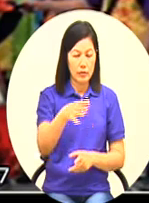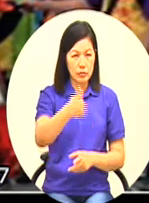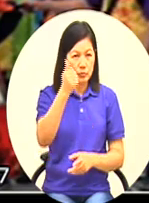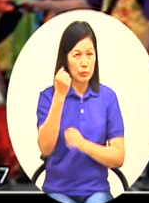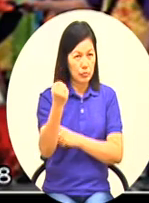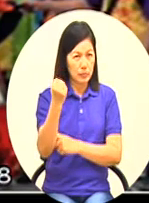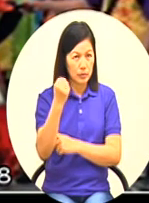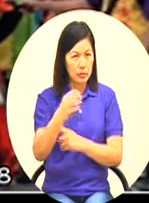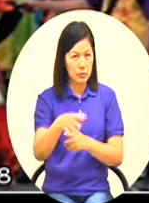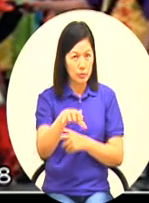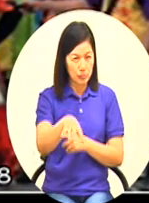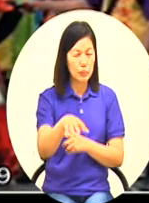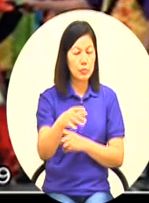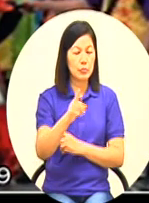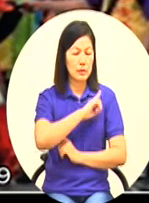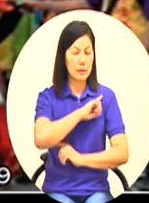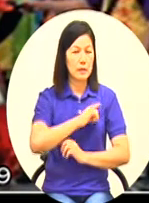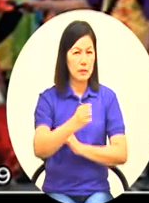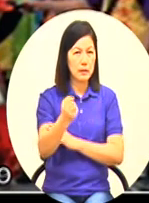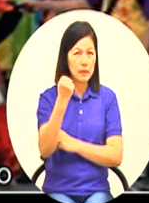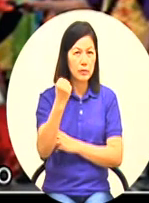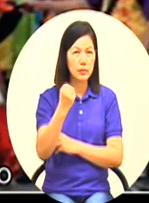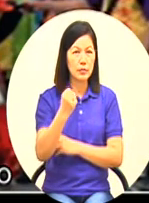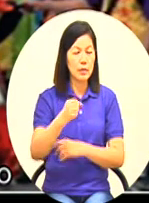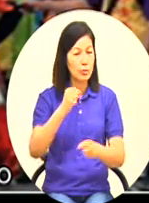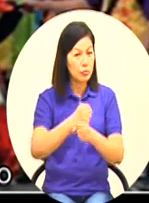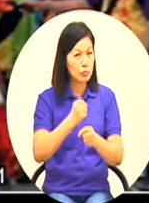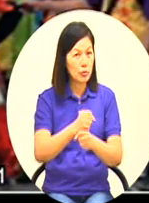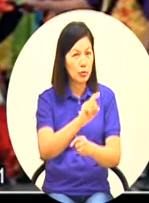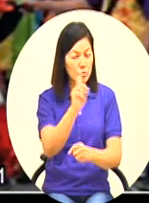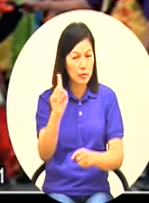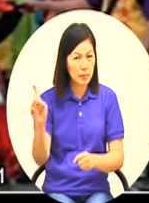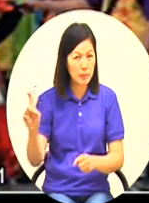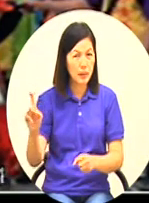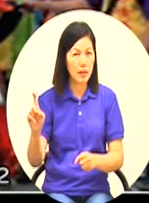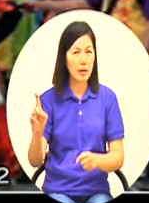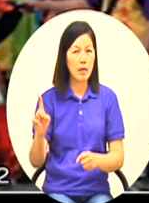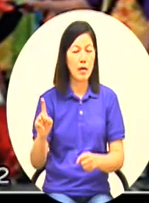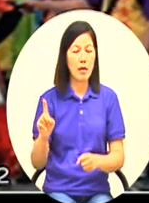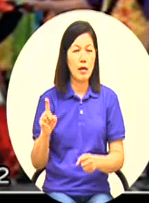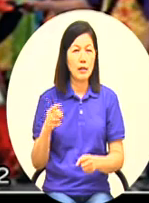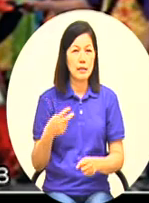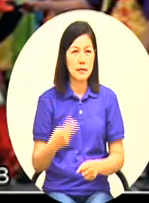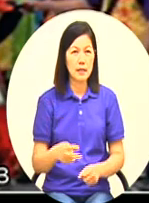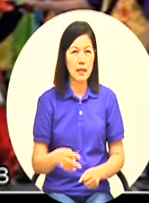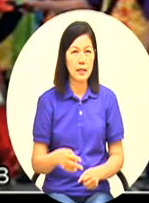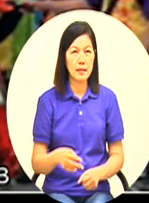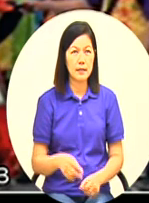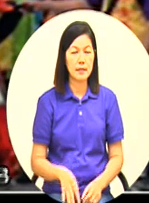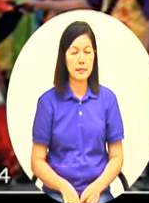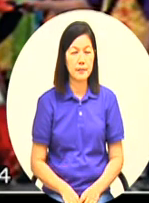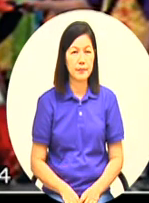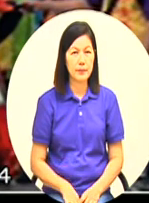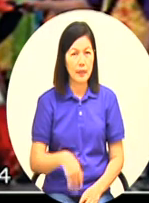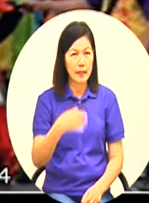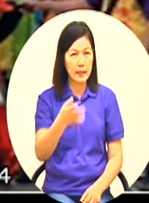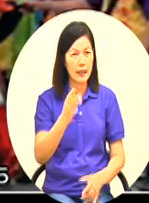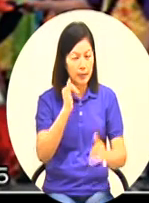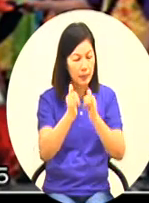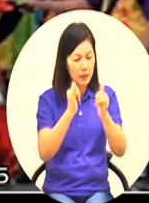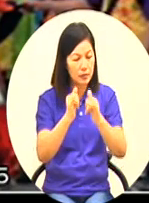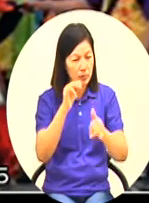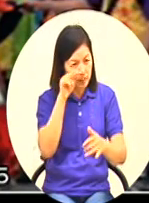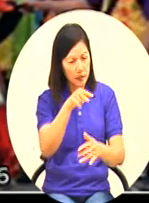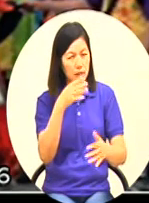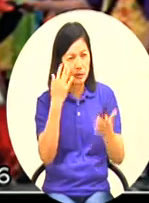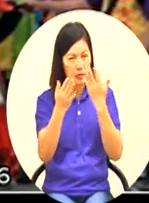们您这贵上这些为高雄市民所做这些工作